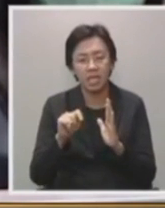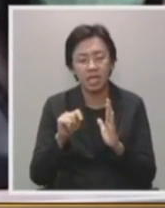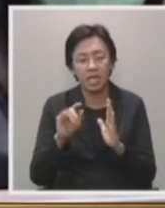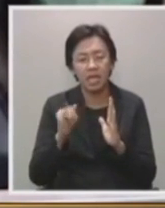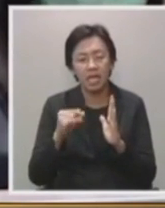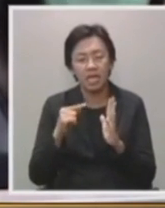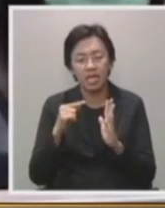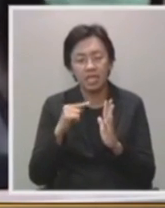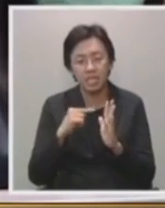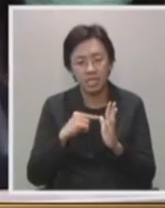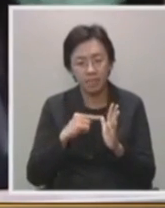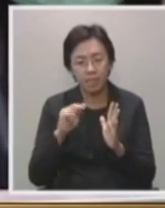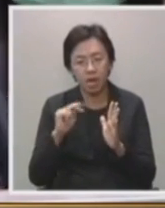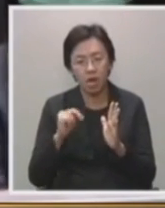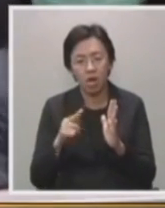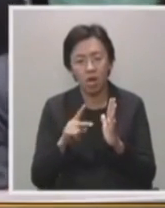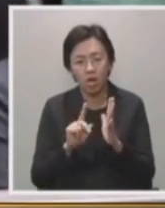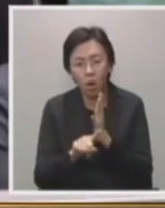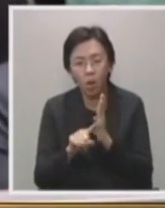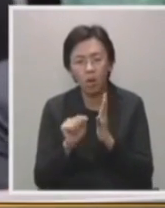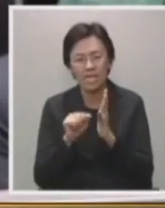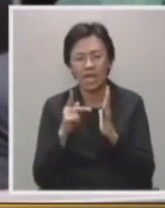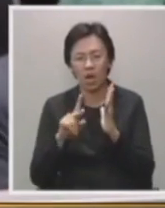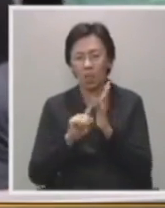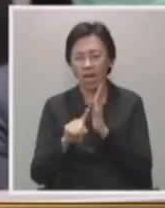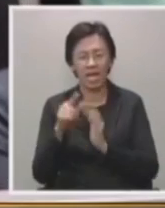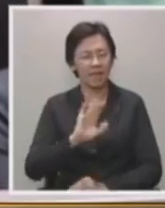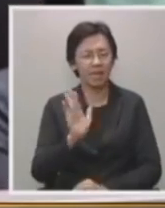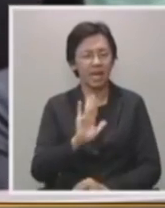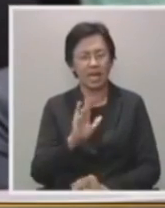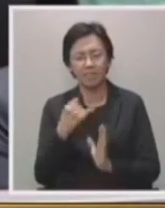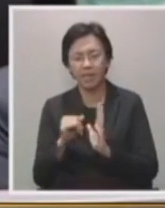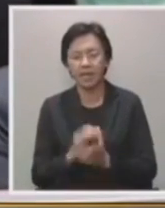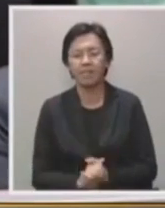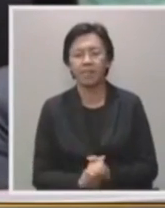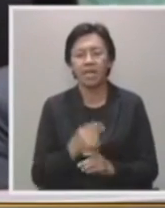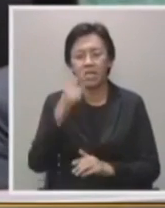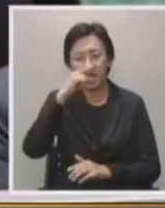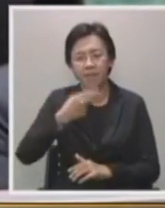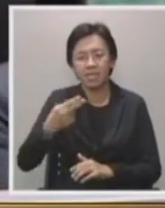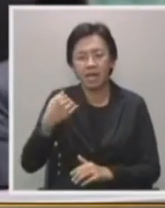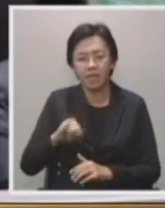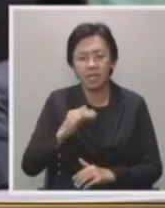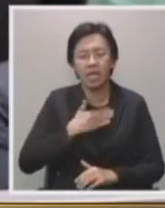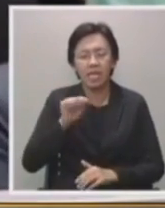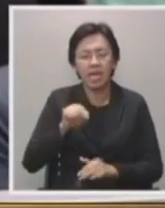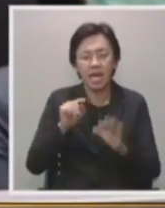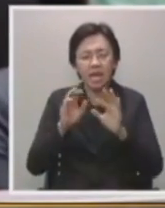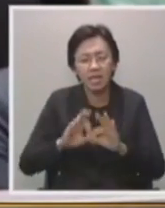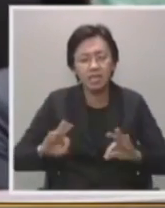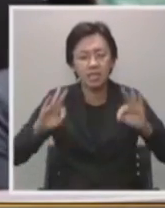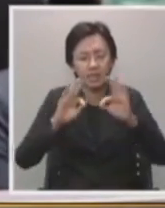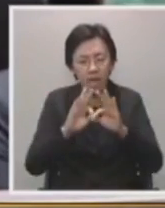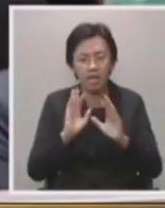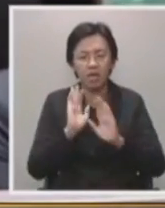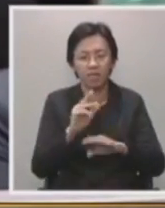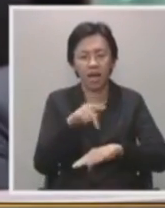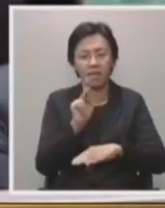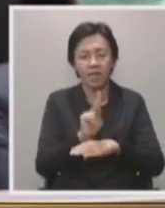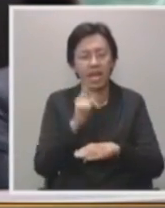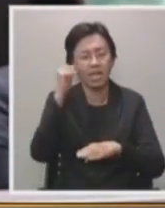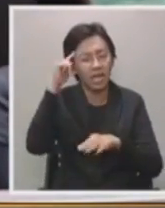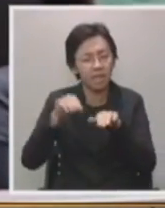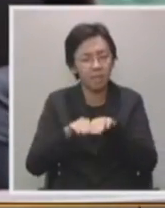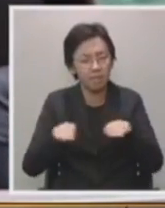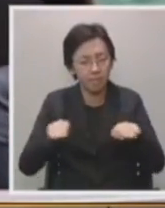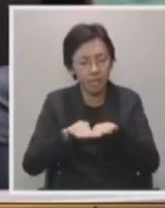งนั้นก็ผิดภาษาไทยด้วยนะผมขี้เกียจประท้วงท่านเมื่อสักครู่แต่ตอนเรื่องนี้ผมคิดว่าเป็นเรื่องสำคัญและผมว่าขอความกรุณาท่านประธานได้วินิจฉัยให้เป็นบรรทั